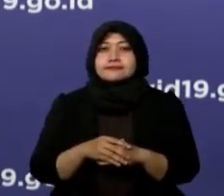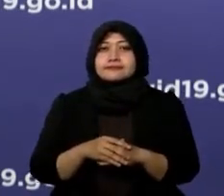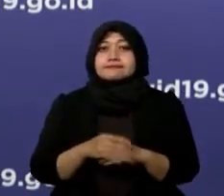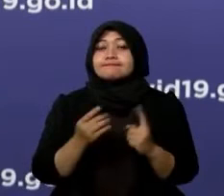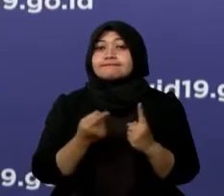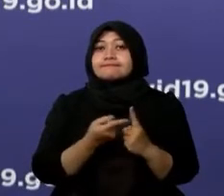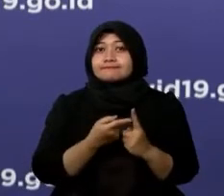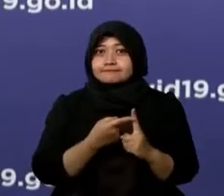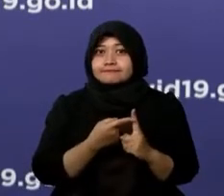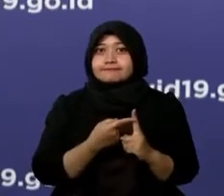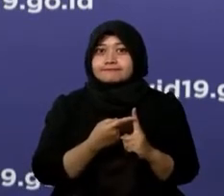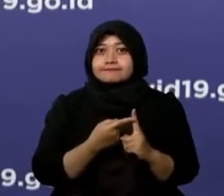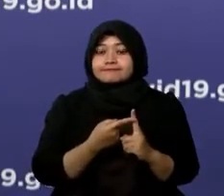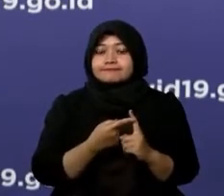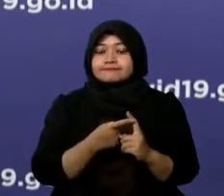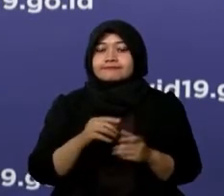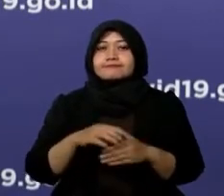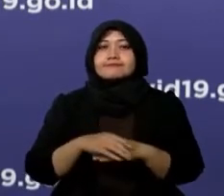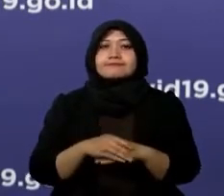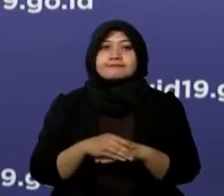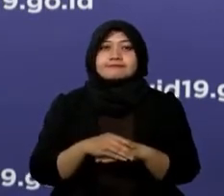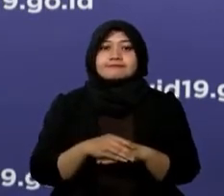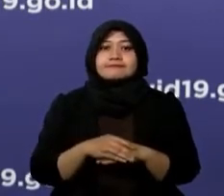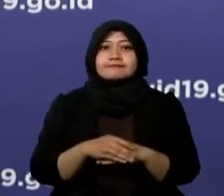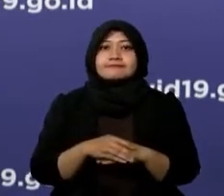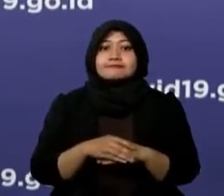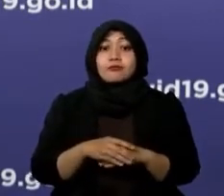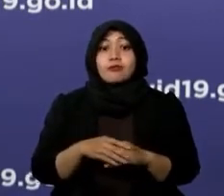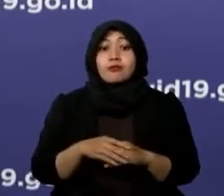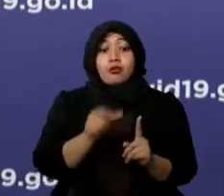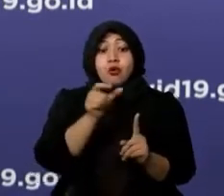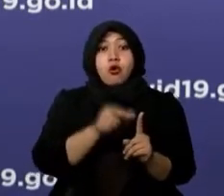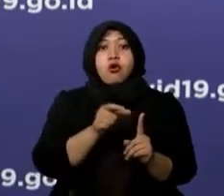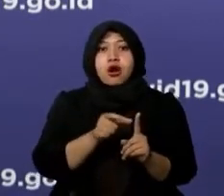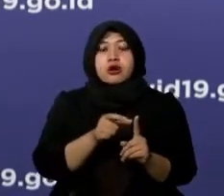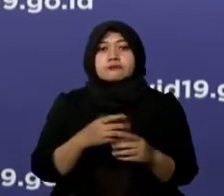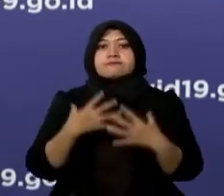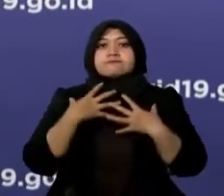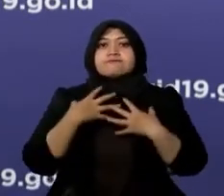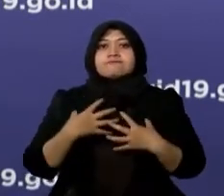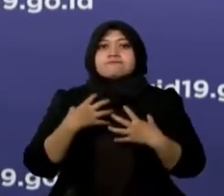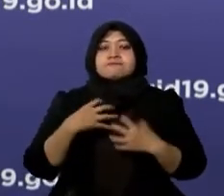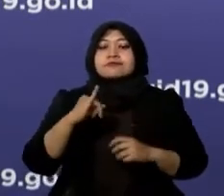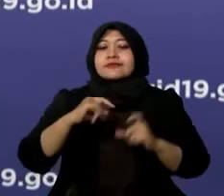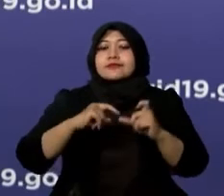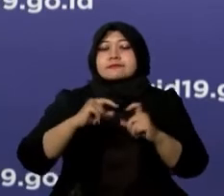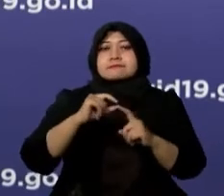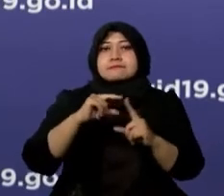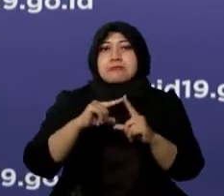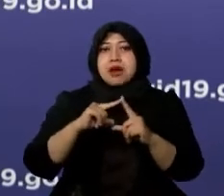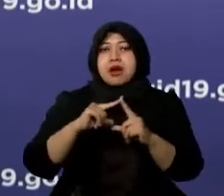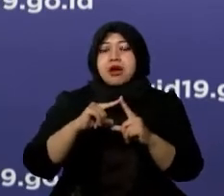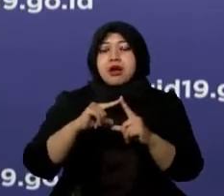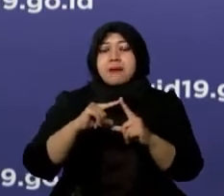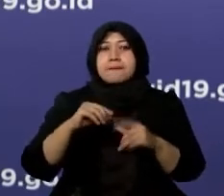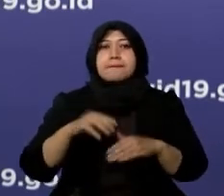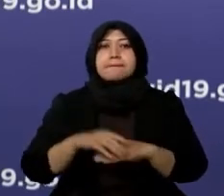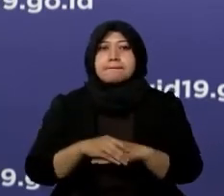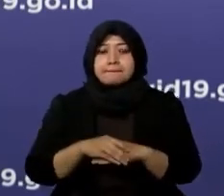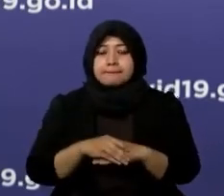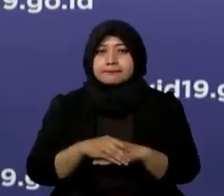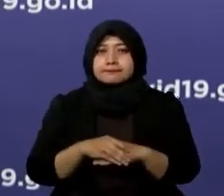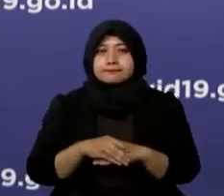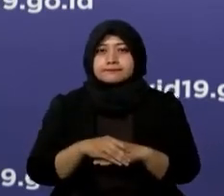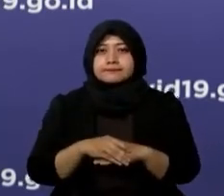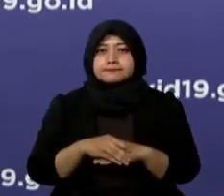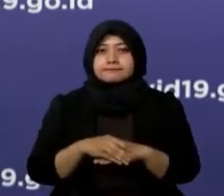di antaranya. Yang pertama adalah orang dengan infeksi saluran pernafasan atas, ISPA,